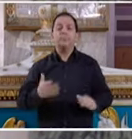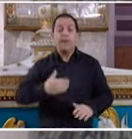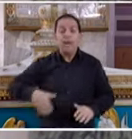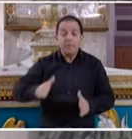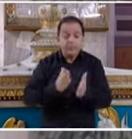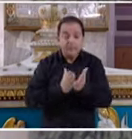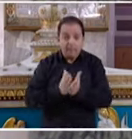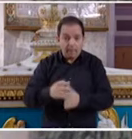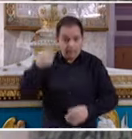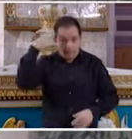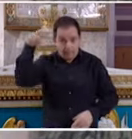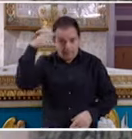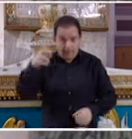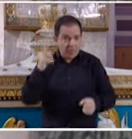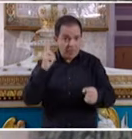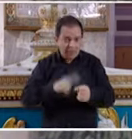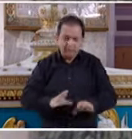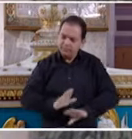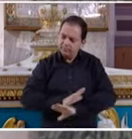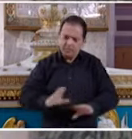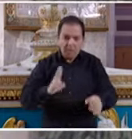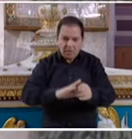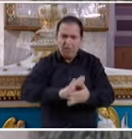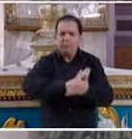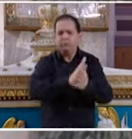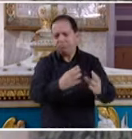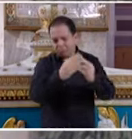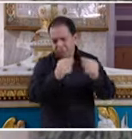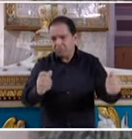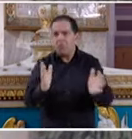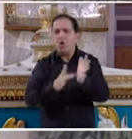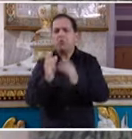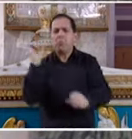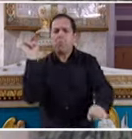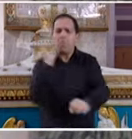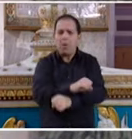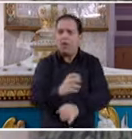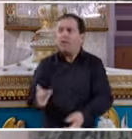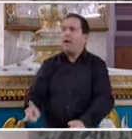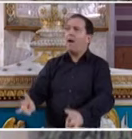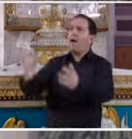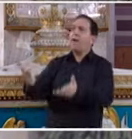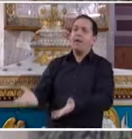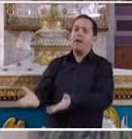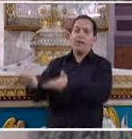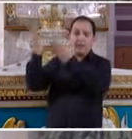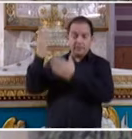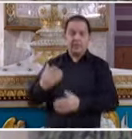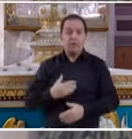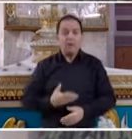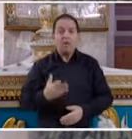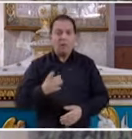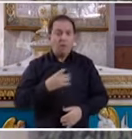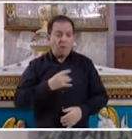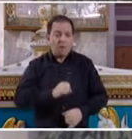είναι ο θάνατος. Αυτός νικήθηκε από το Θεάνθρωπο Κύριό μας με την Ανάστασή Του. Ούτε πρόβλημα είναι ο φόβος του